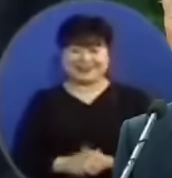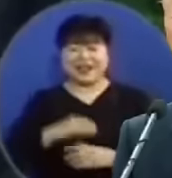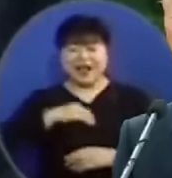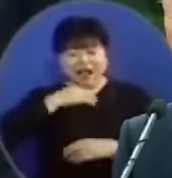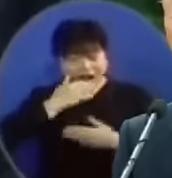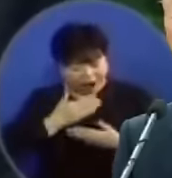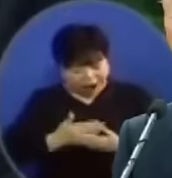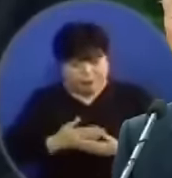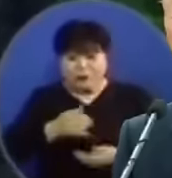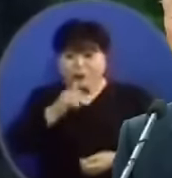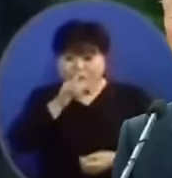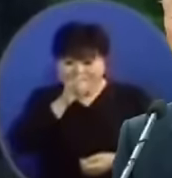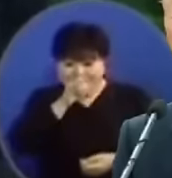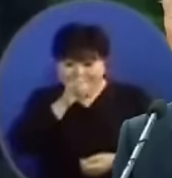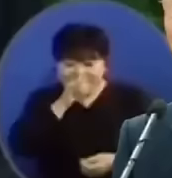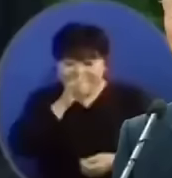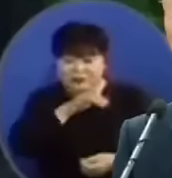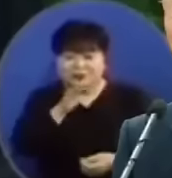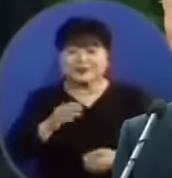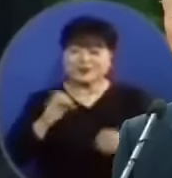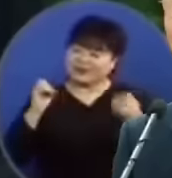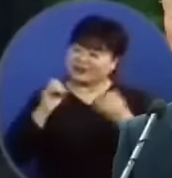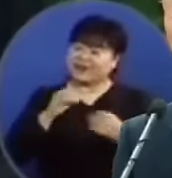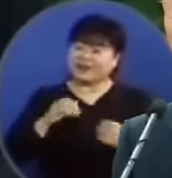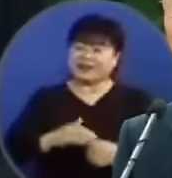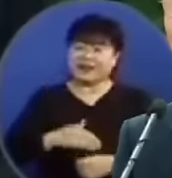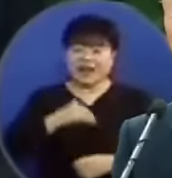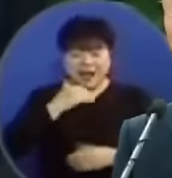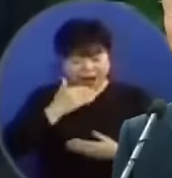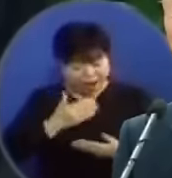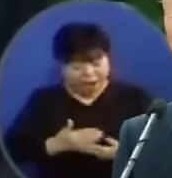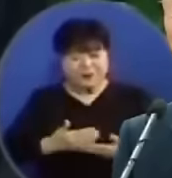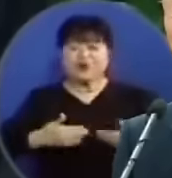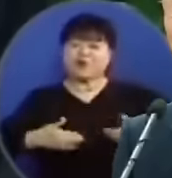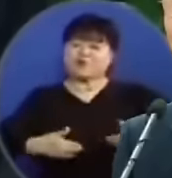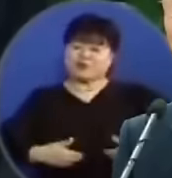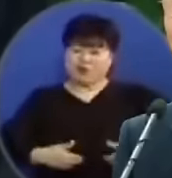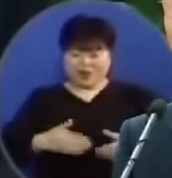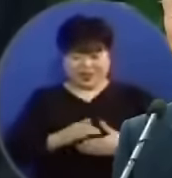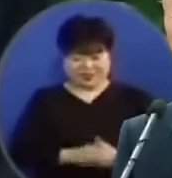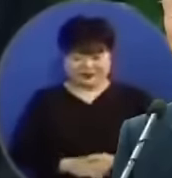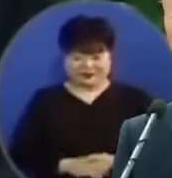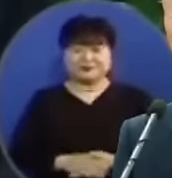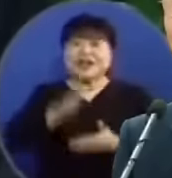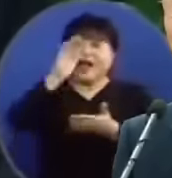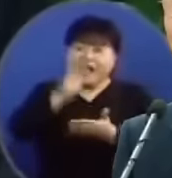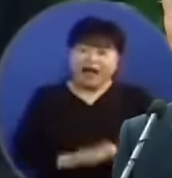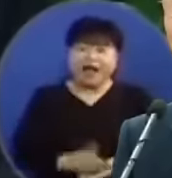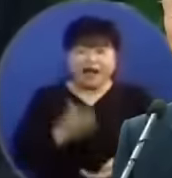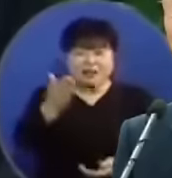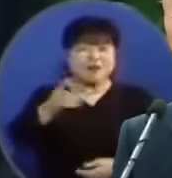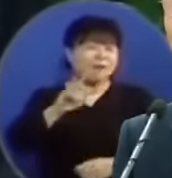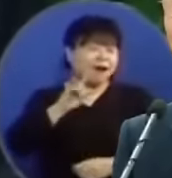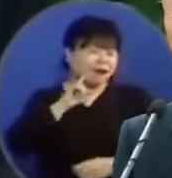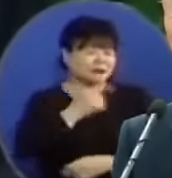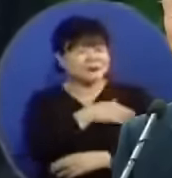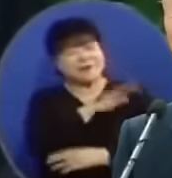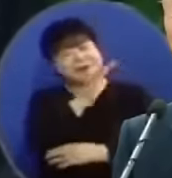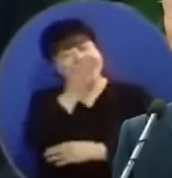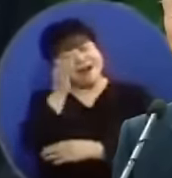감격을 가지고 있었습니다. 여러분, 우리도 대화에 감격을 가져야 되는 것입니다. 이야, 당신 정말